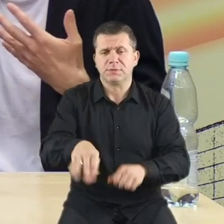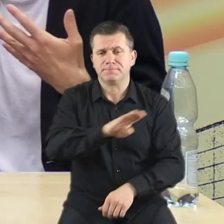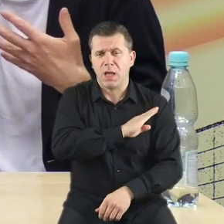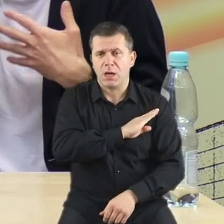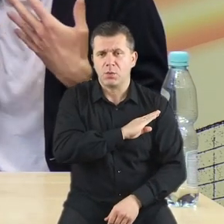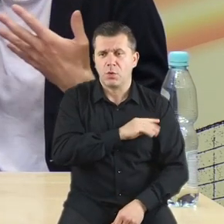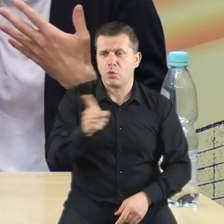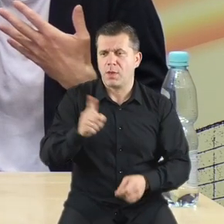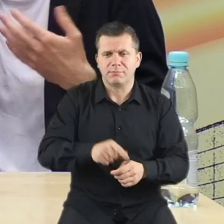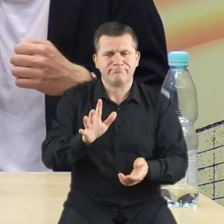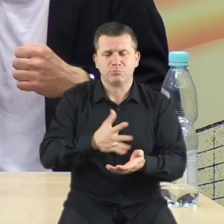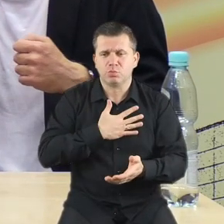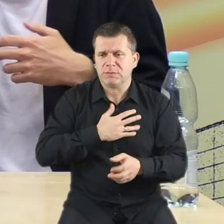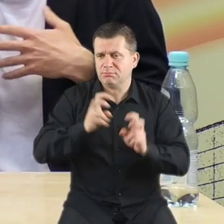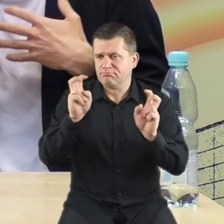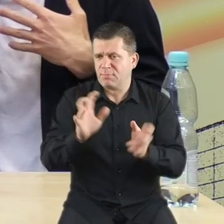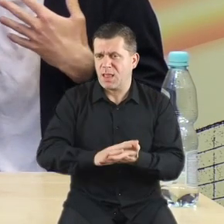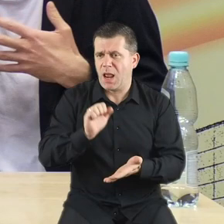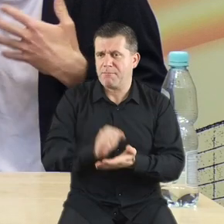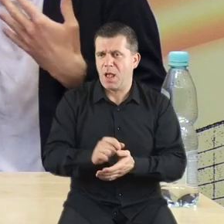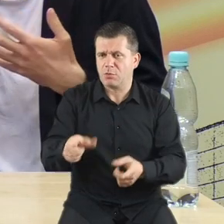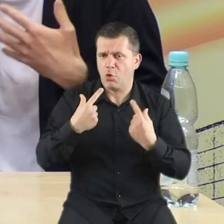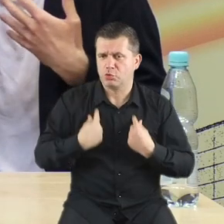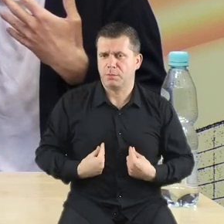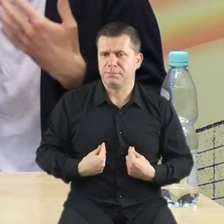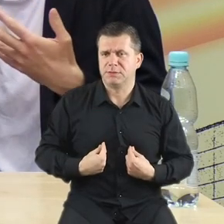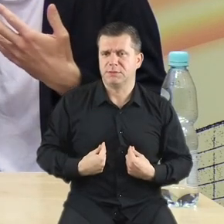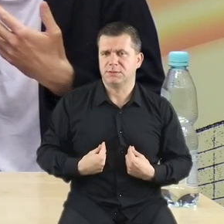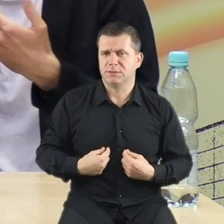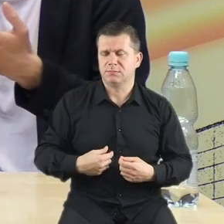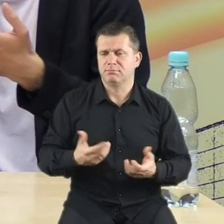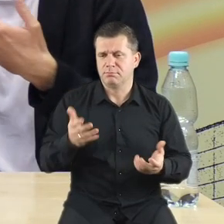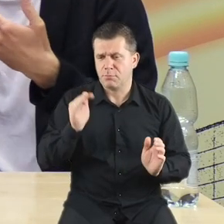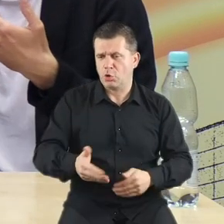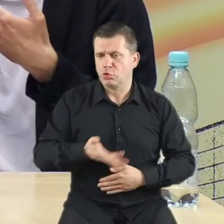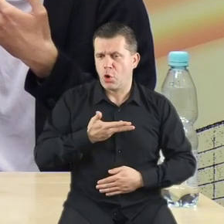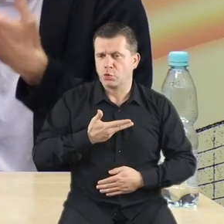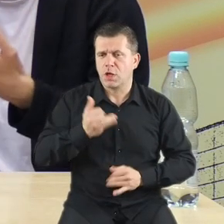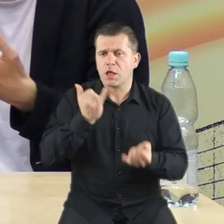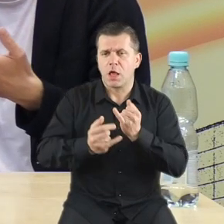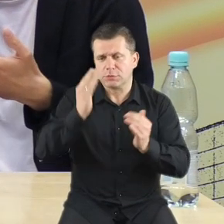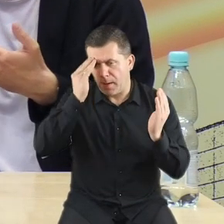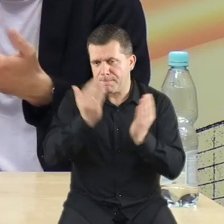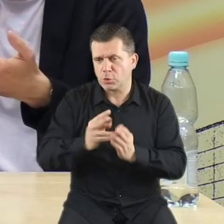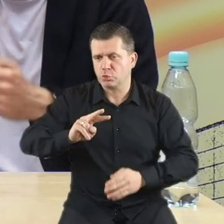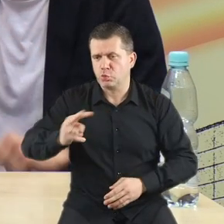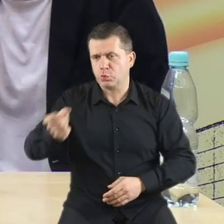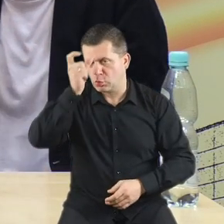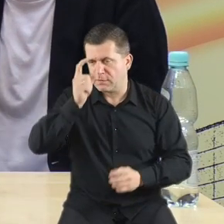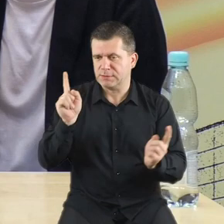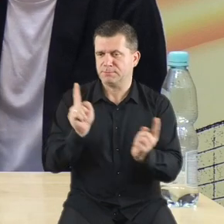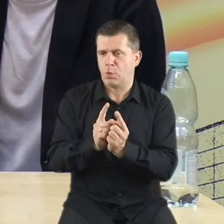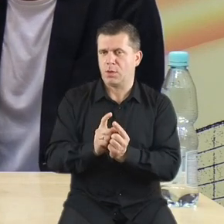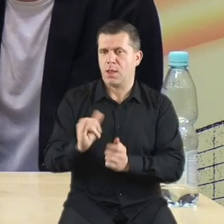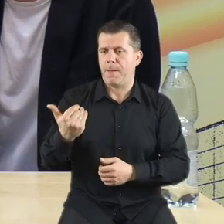dramatem osobistym. A gdzieś osobiście można to odczuć tylko w momencie poznania drugiego człowieka i spotkania się z nim, tak jak ja właśnie z panią